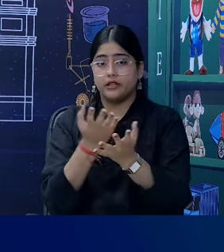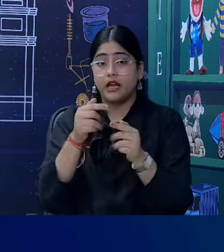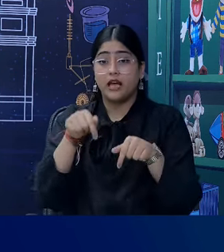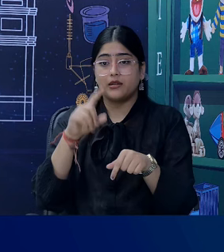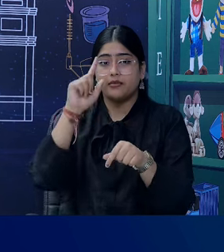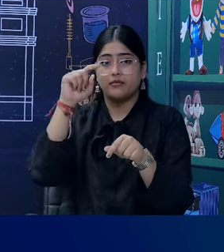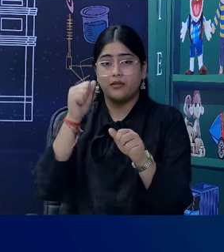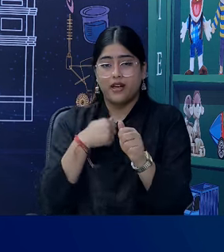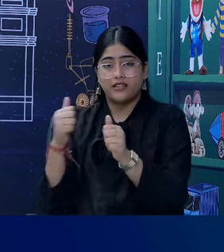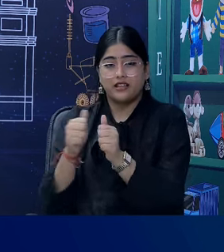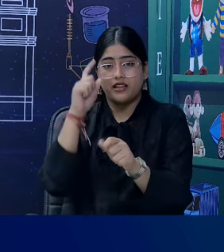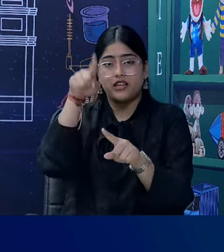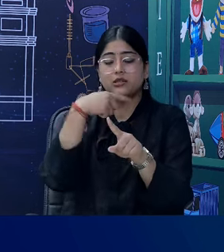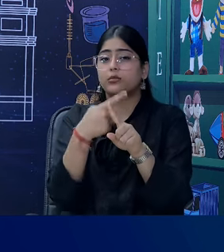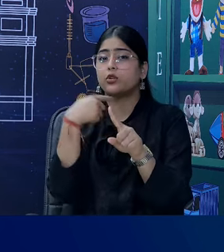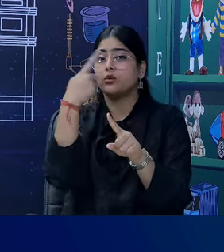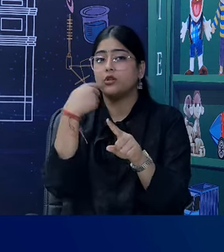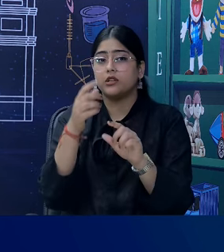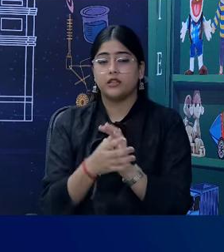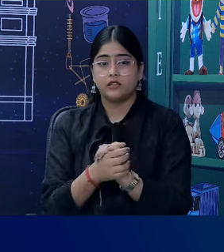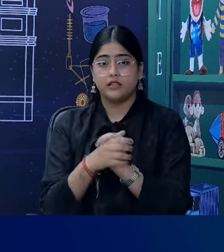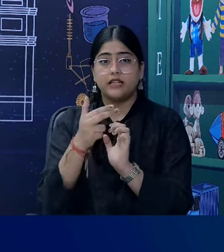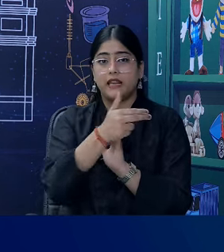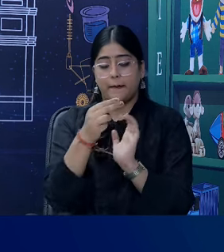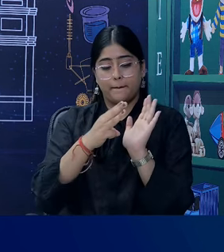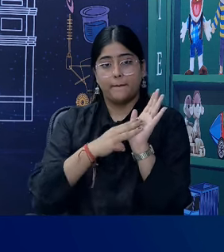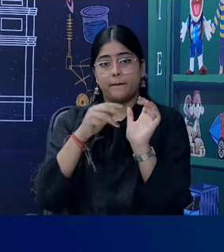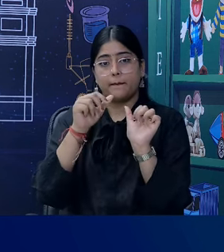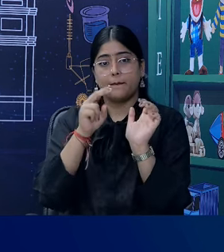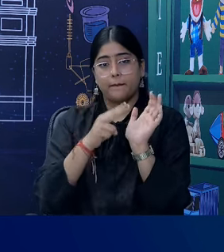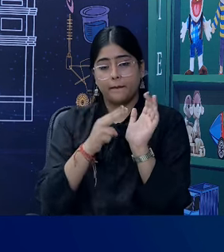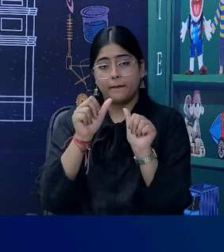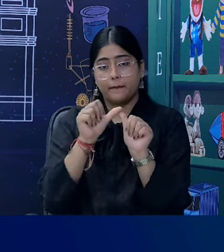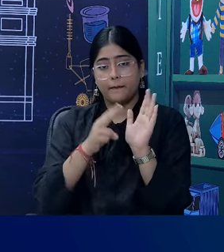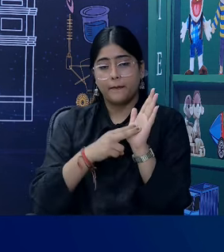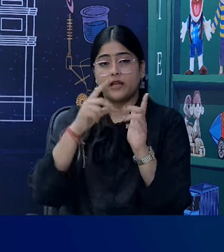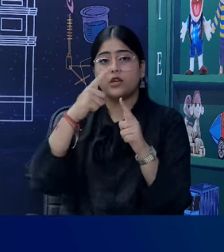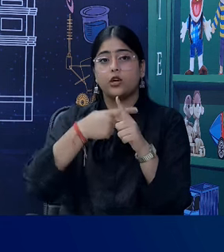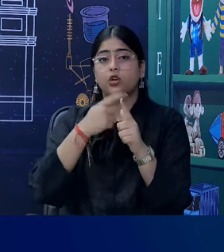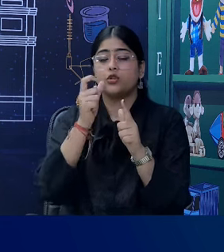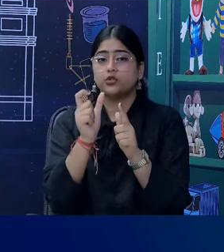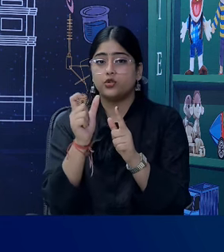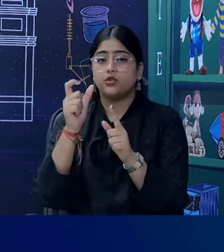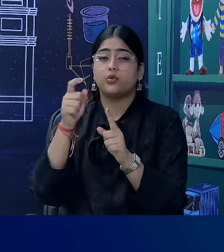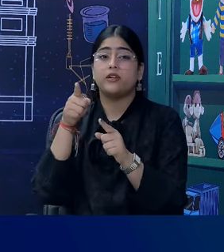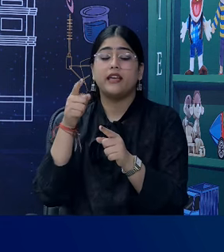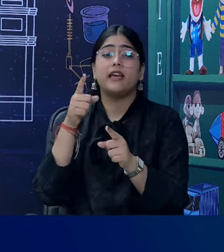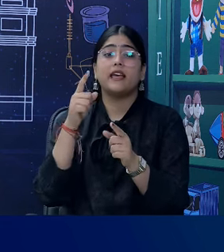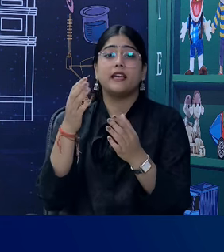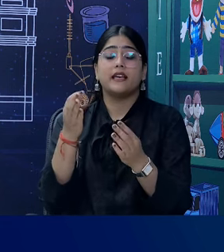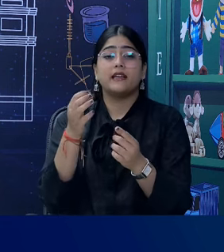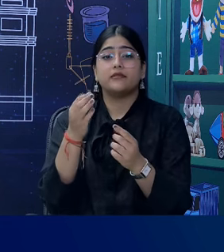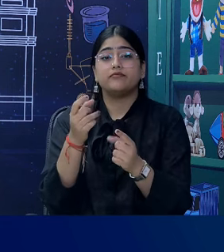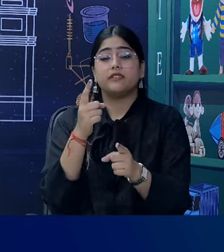हैं स्टूडियो में मेरे साथ मौजूद हैं मिस मंजू मैम और मैम स्पेशल एजुकेशन टीचर हैं नेशनल एसोसिएशन फॉर द ब्लाइंड